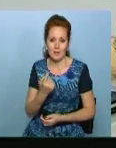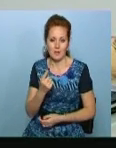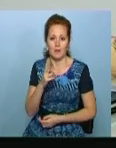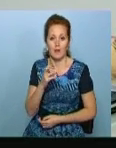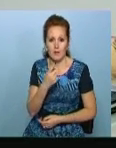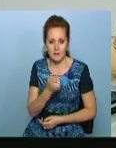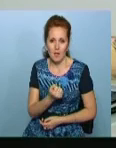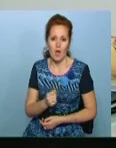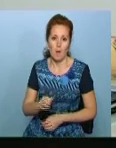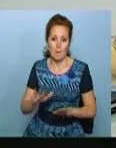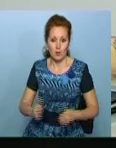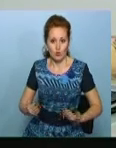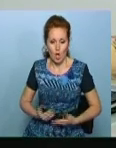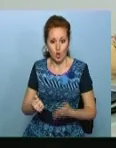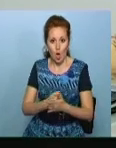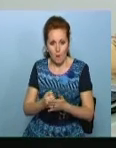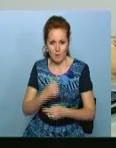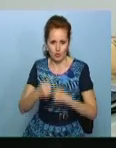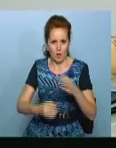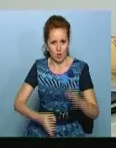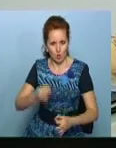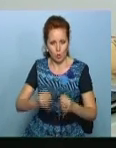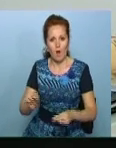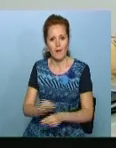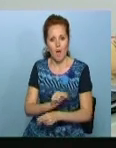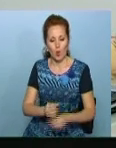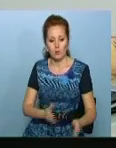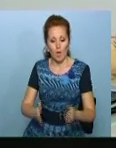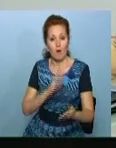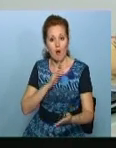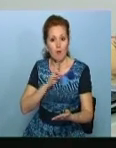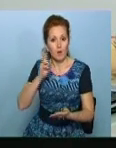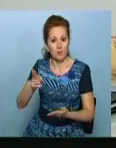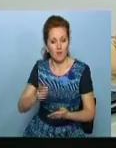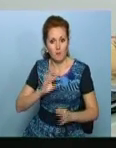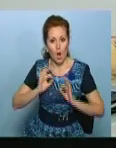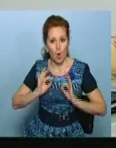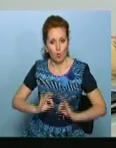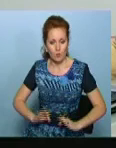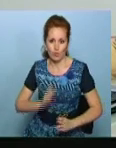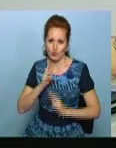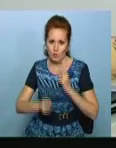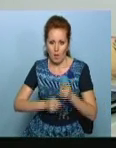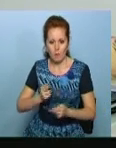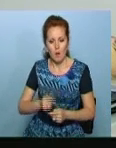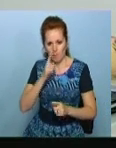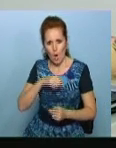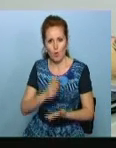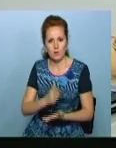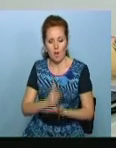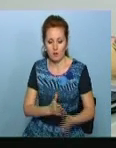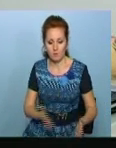жители добились через суд ремонта дороги. Они обратились в прокуратуру с жалобой на плохое состояние проезжей части. Как